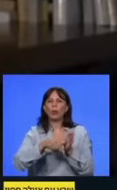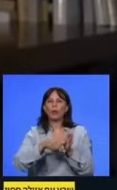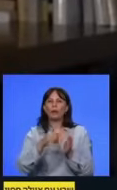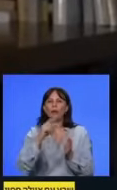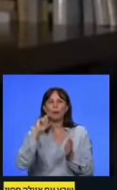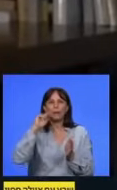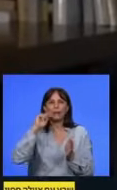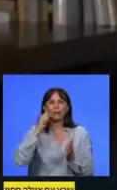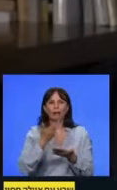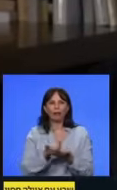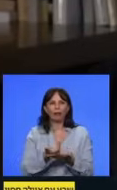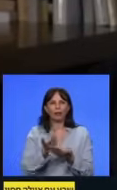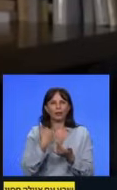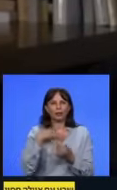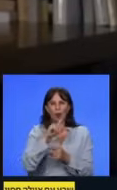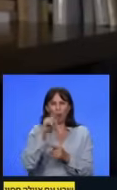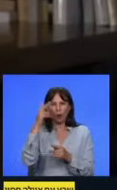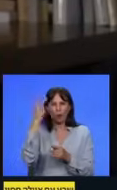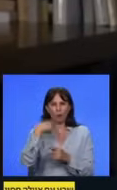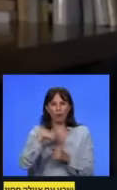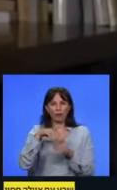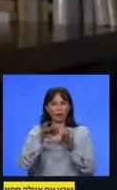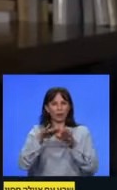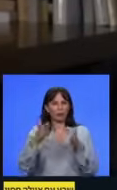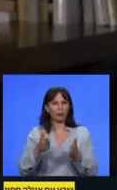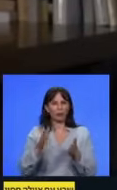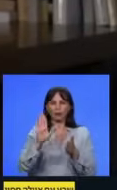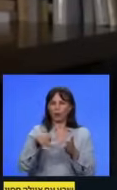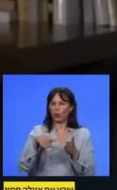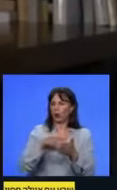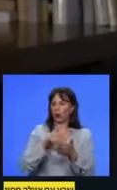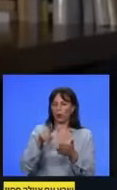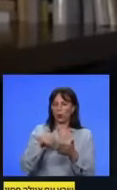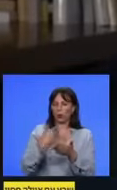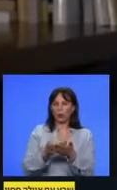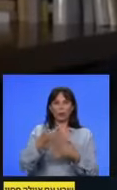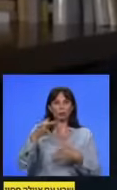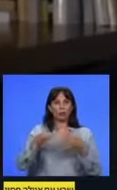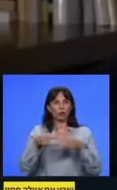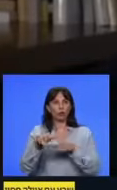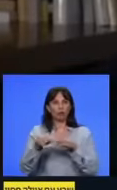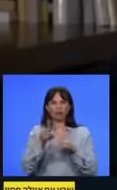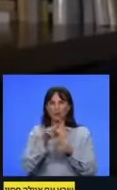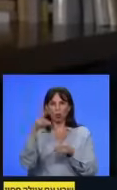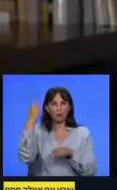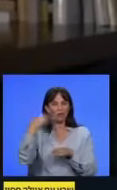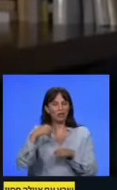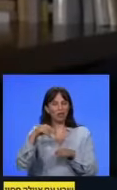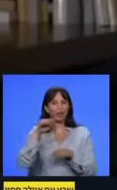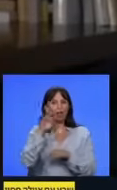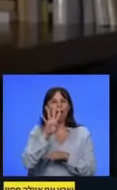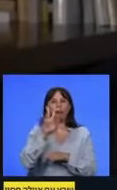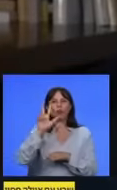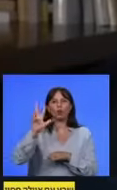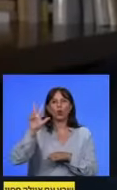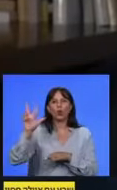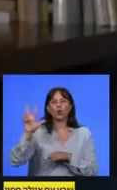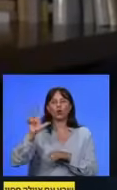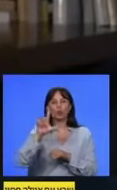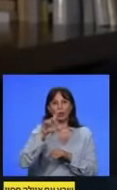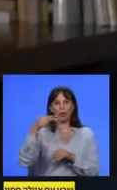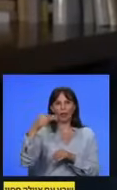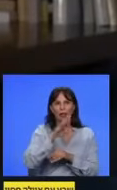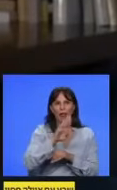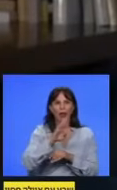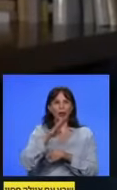מבין את הממסד, גם לא את היועצת המשפטית לממשלה. אני גם לא מבין למה להב 433 נשלחו לאיים